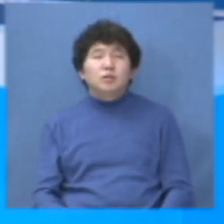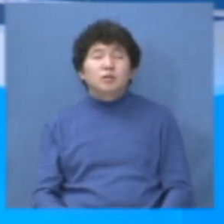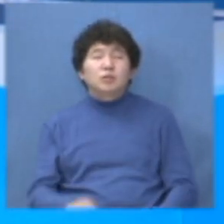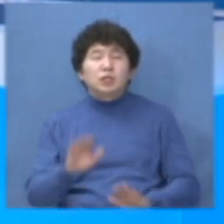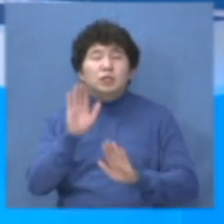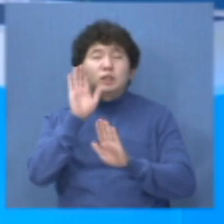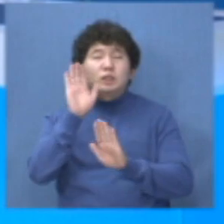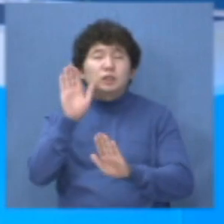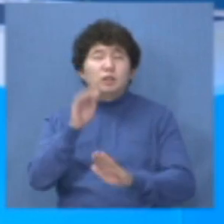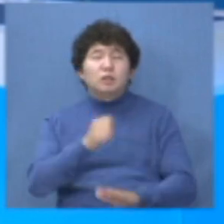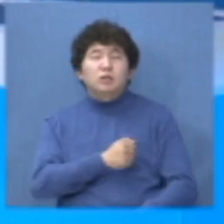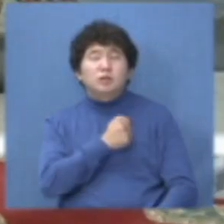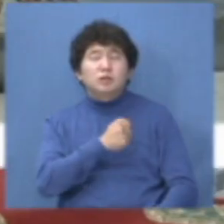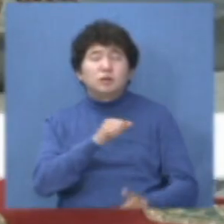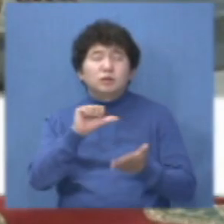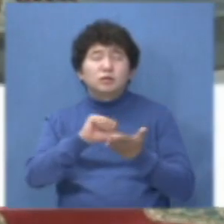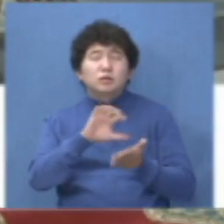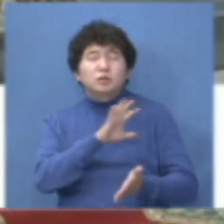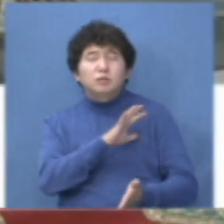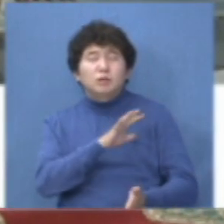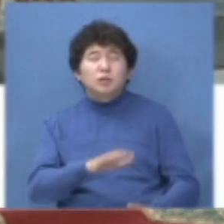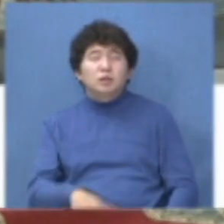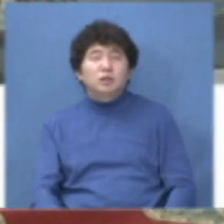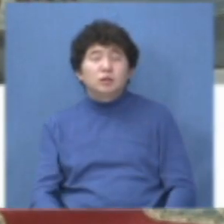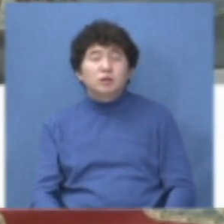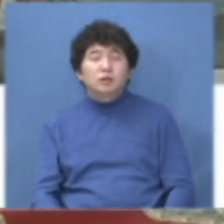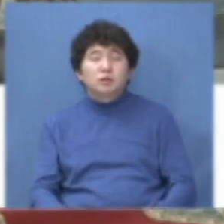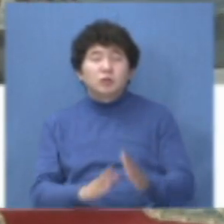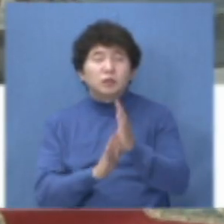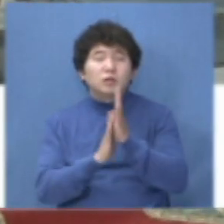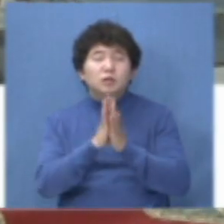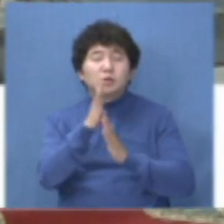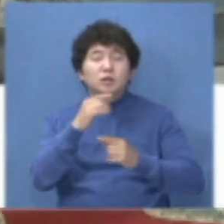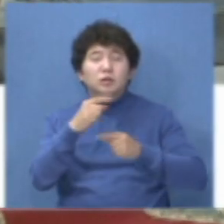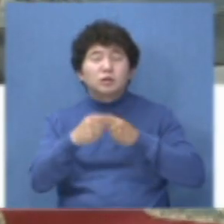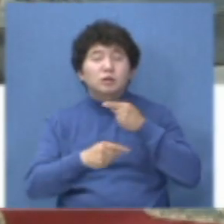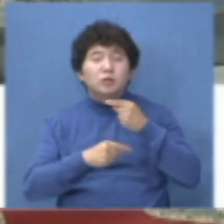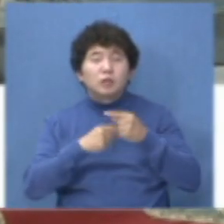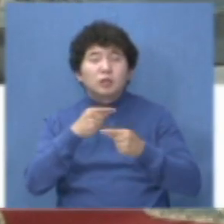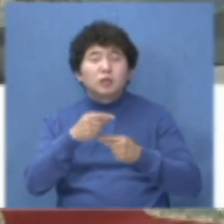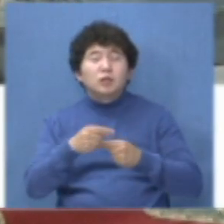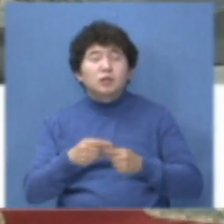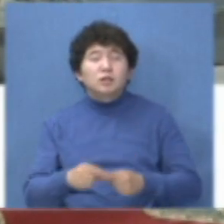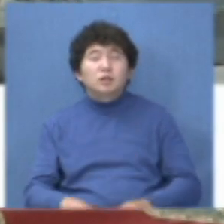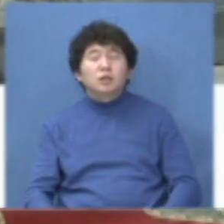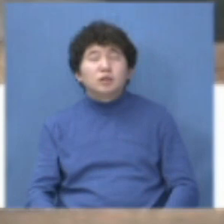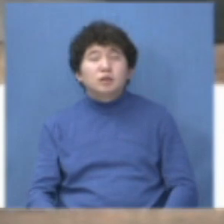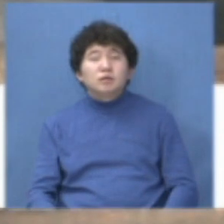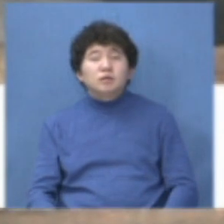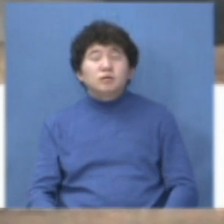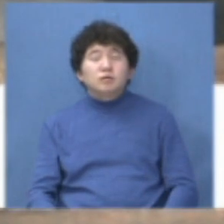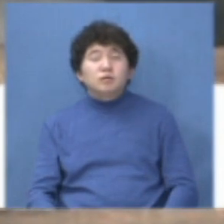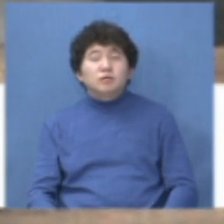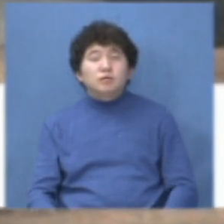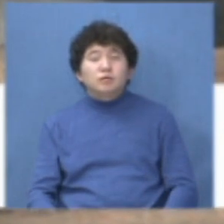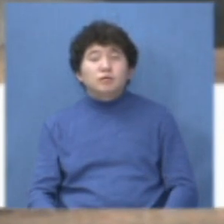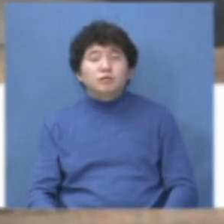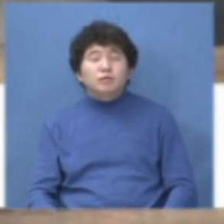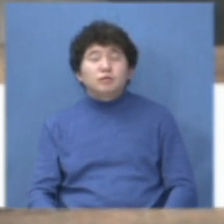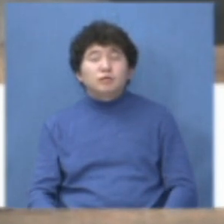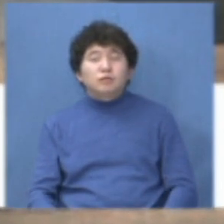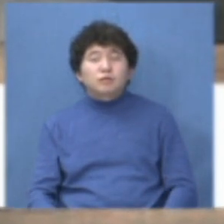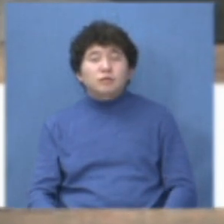қатысты. Мұндай шара өскелең ұрпақты елдікке, ерлікке, бірлікке шақыруға арналған. Тағылымды жиындар